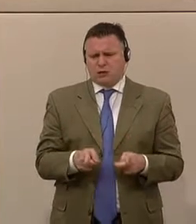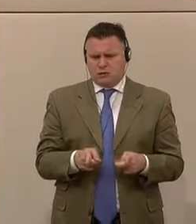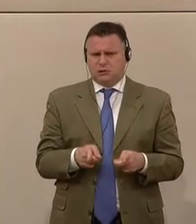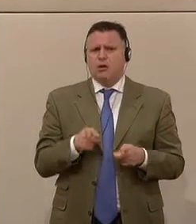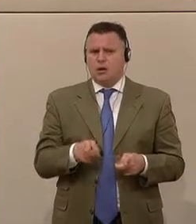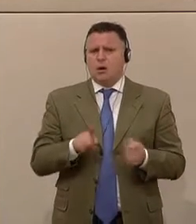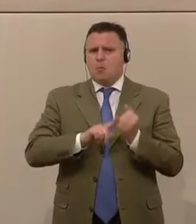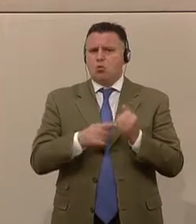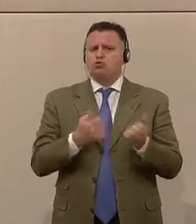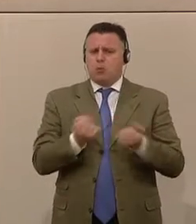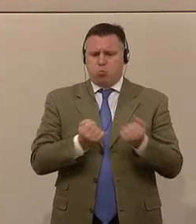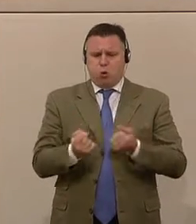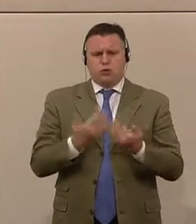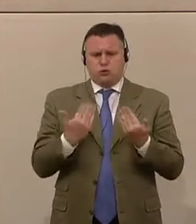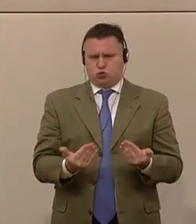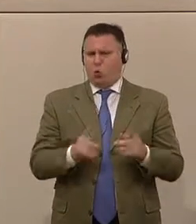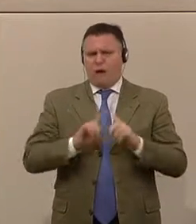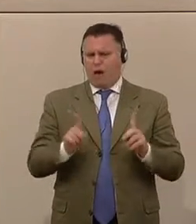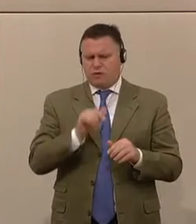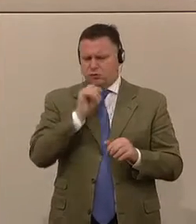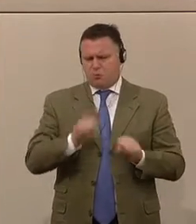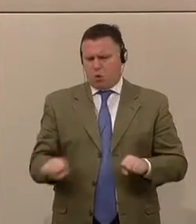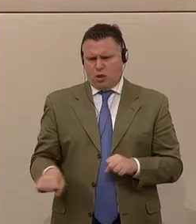muss Budgetpolitik sein und nicht anders.